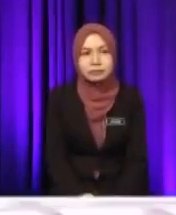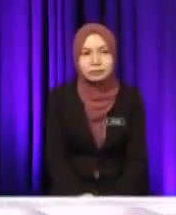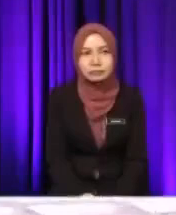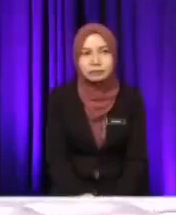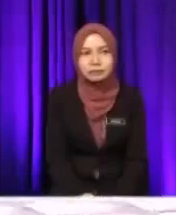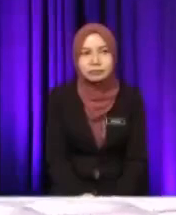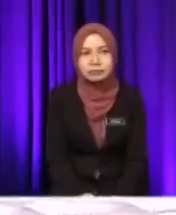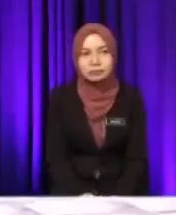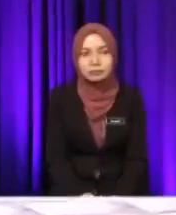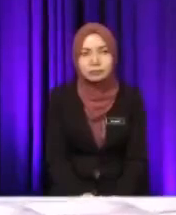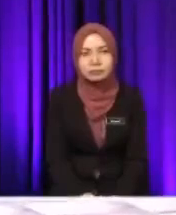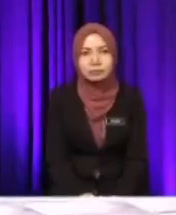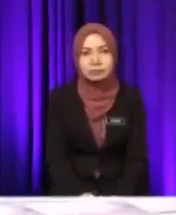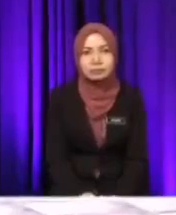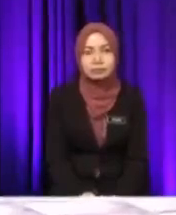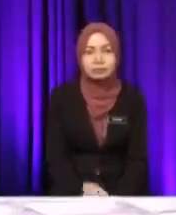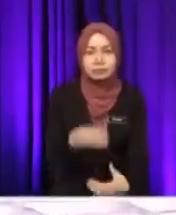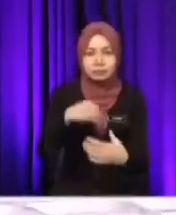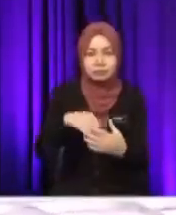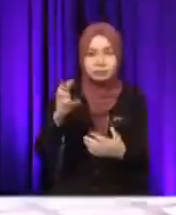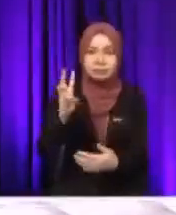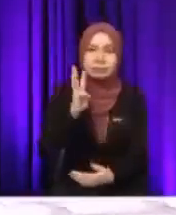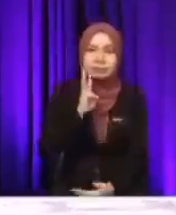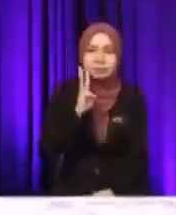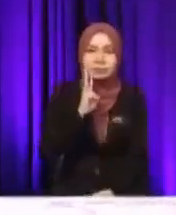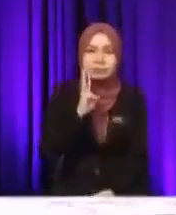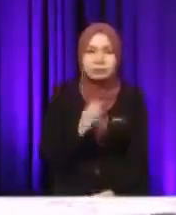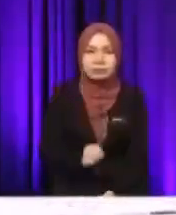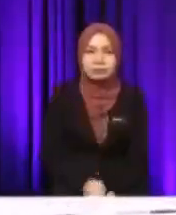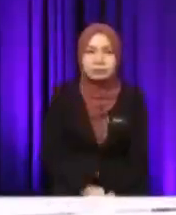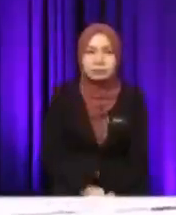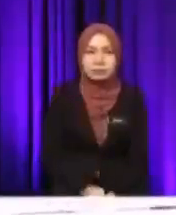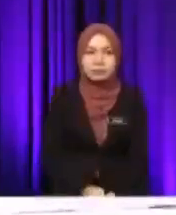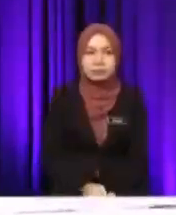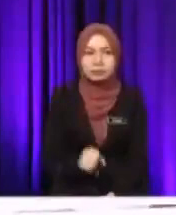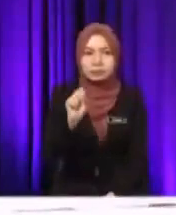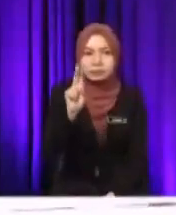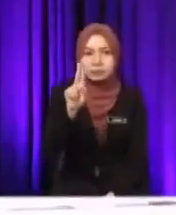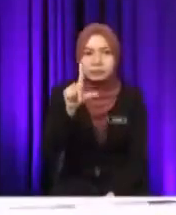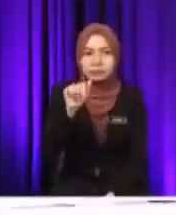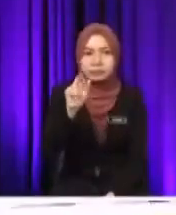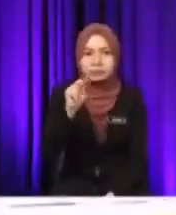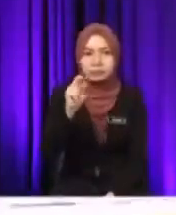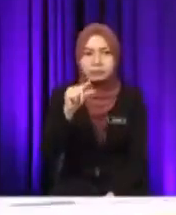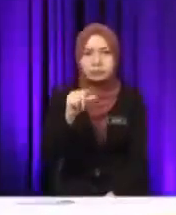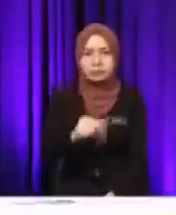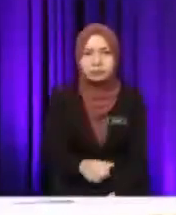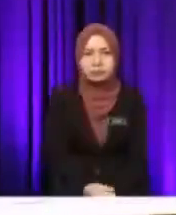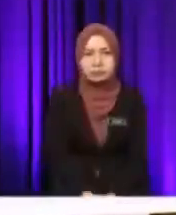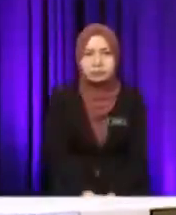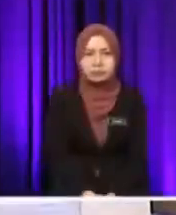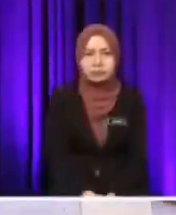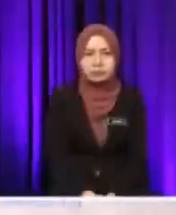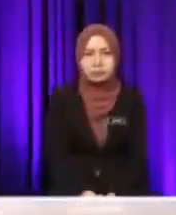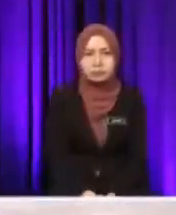Okey, masukkan air suling. Masukkan air suling. Air suling yang ada di atas meja. Ini bang. Okey. Terima